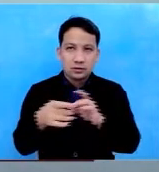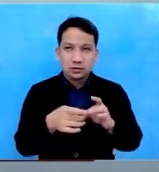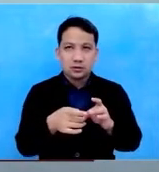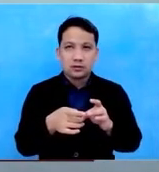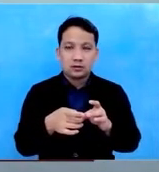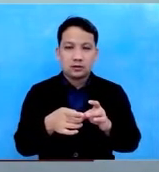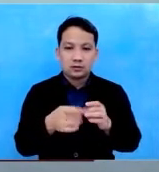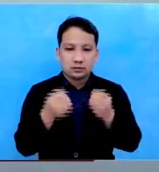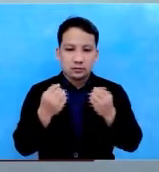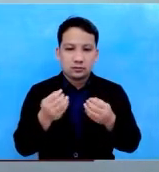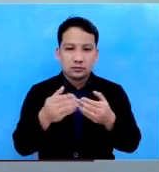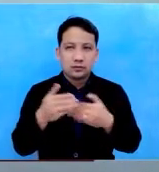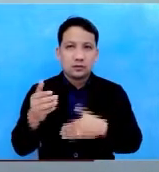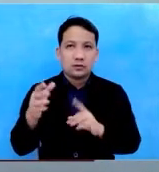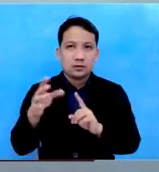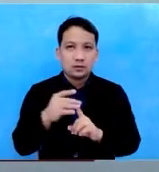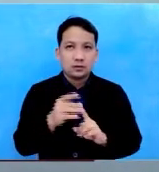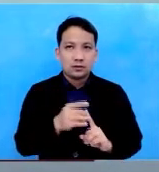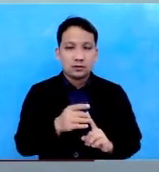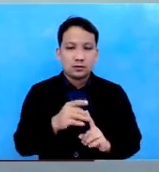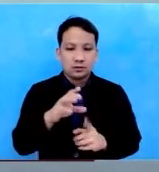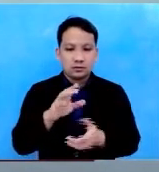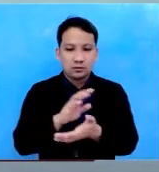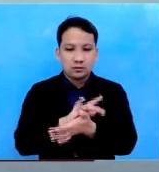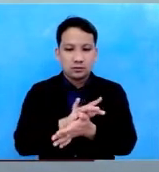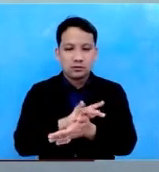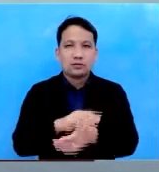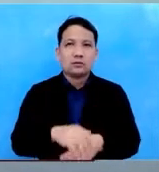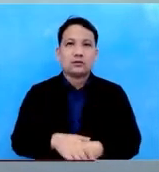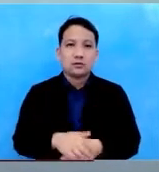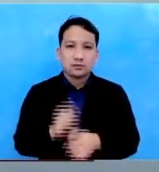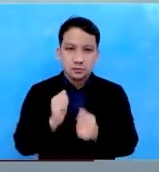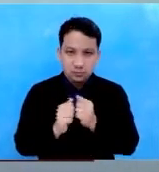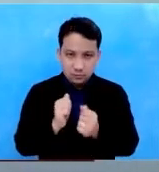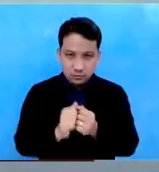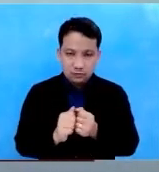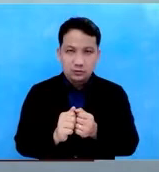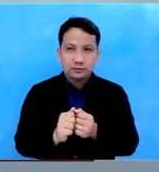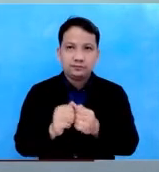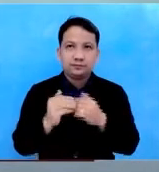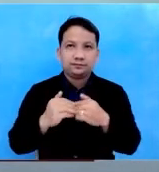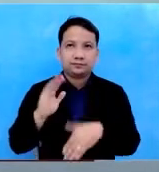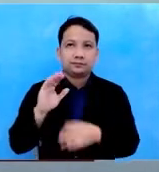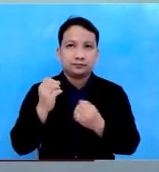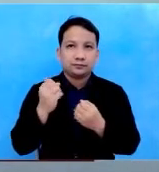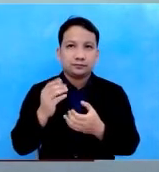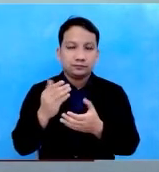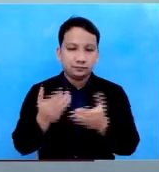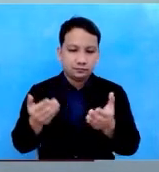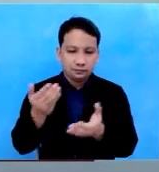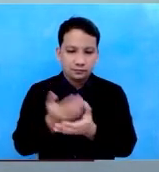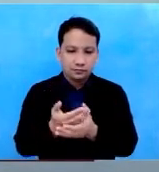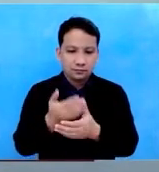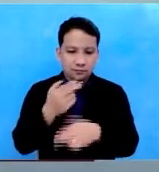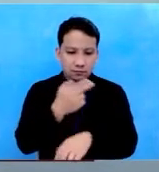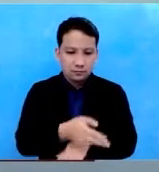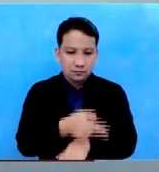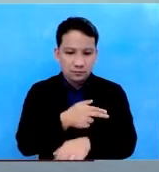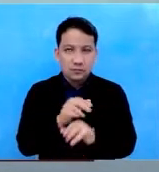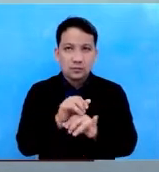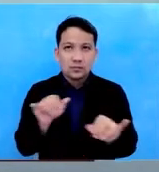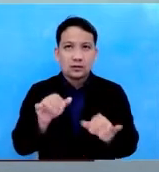pagdami ng mga nahahawaan ng COVID-19. Ibig pong sabihin, dumami rin ang mga nao-ospital kasabay ng pagdami ng mga